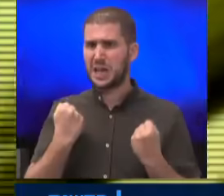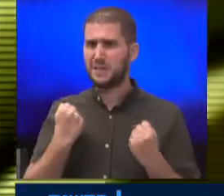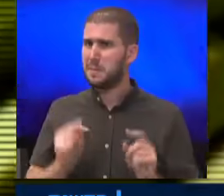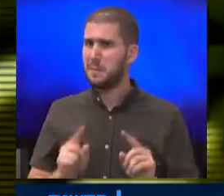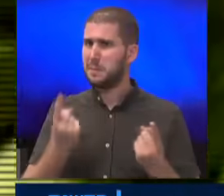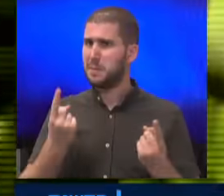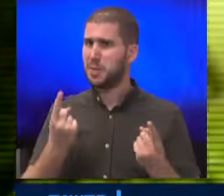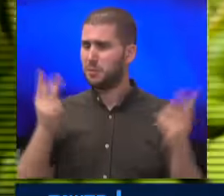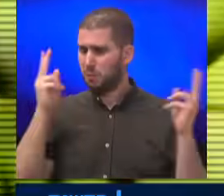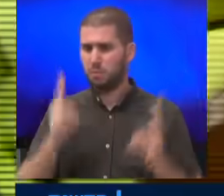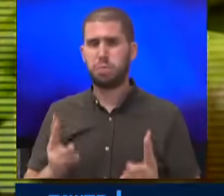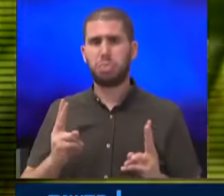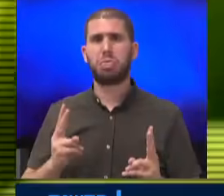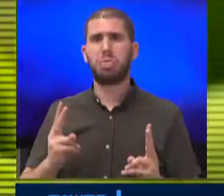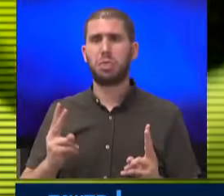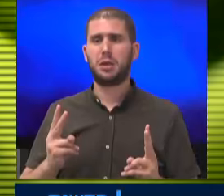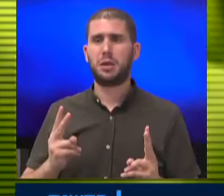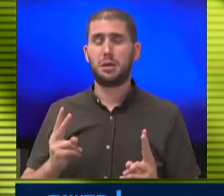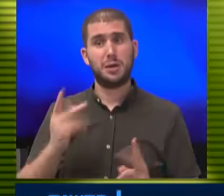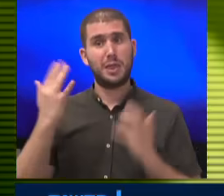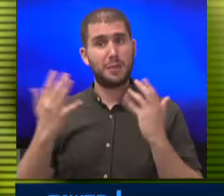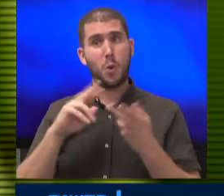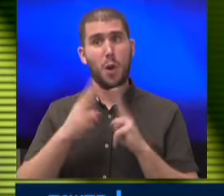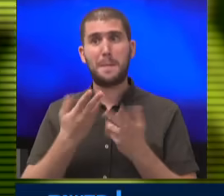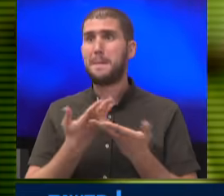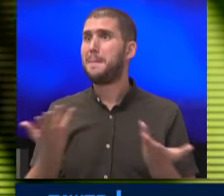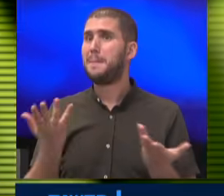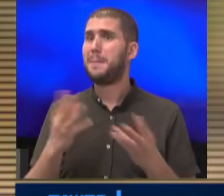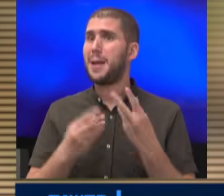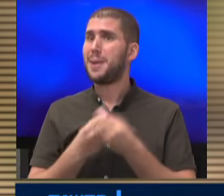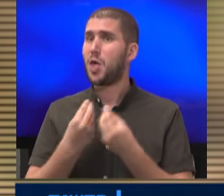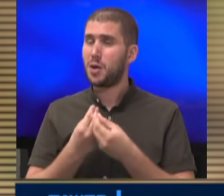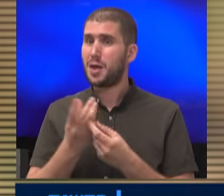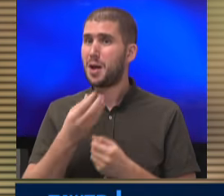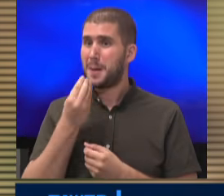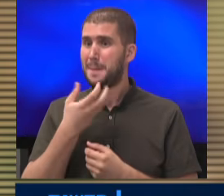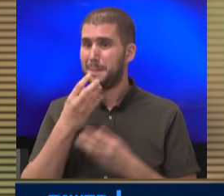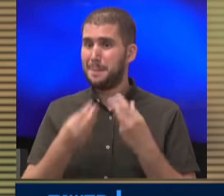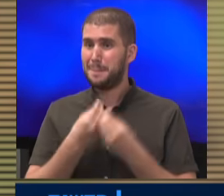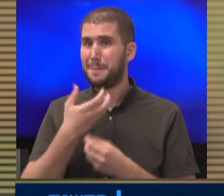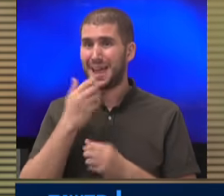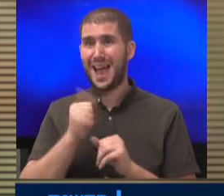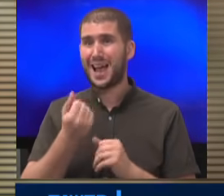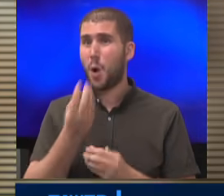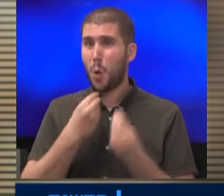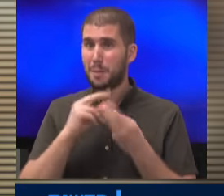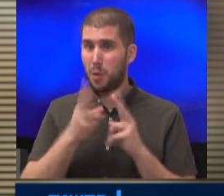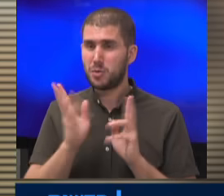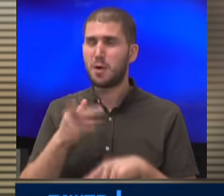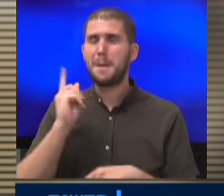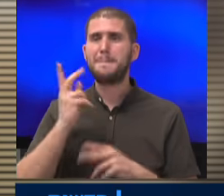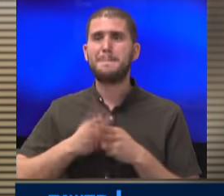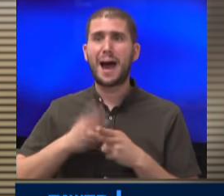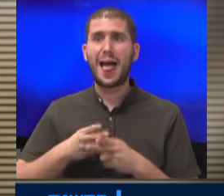נתקע. דמיינו עולם בלי בננות. על הפרי הנאכל בעולם מאיימת מחלה קטלנית שעלולה לחסל את